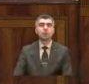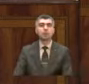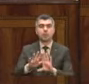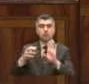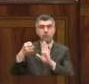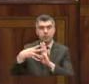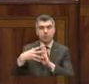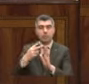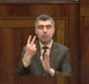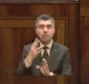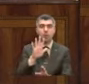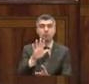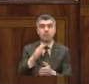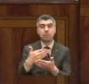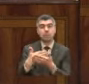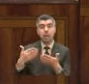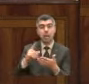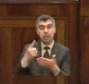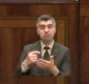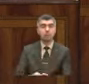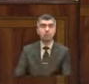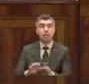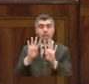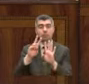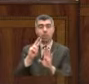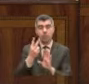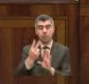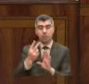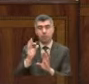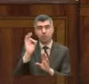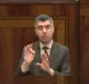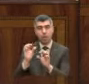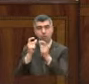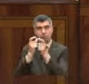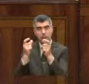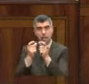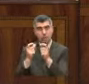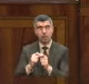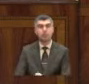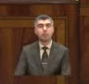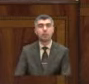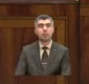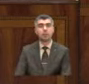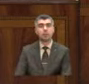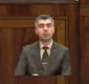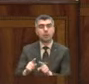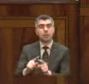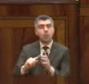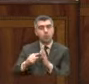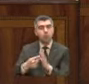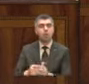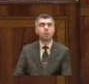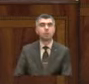52 مليار ديال الدرهم، 28% قاموا بها الخواص يعني لصالح الخواص فيما يتعلق بإنتاج الكهرباء لصالح